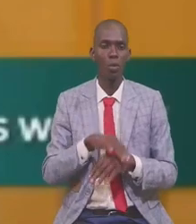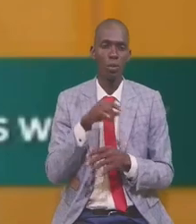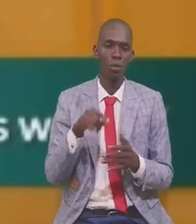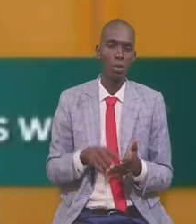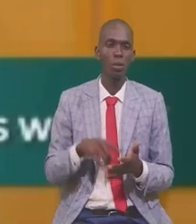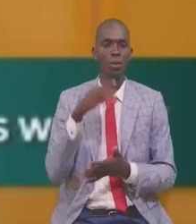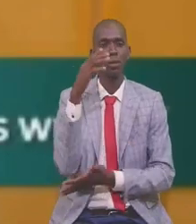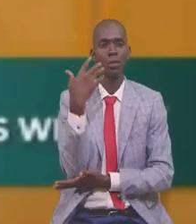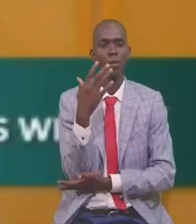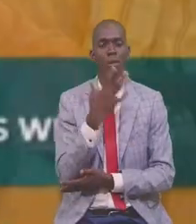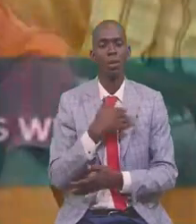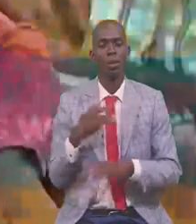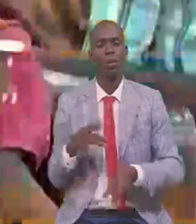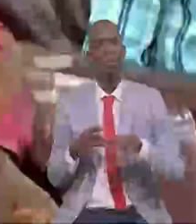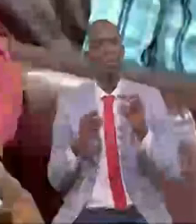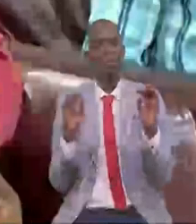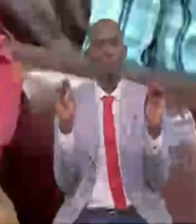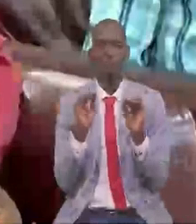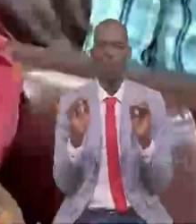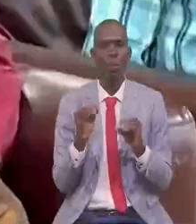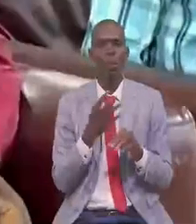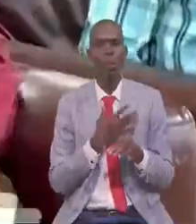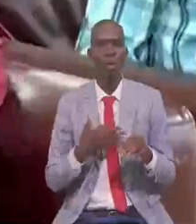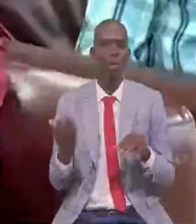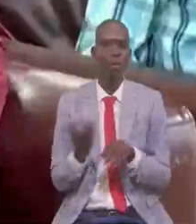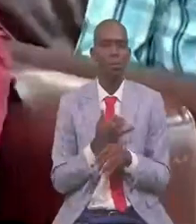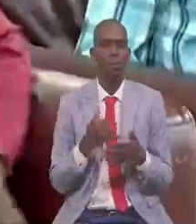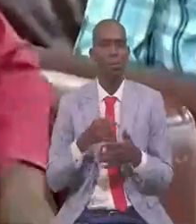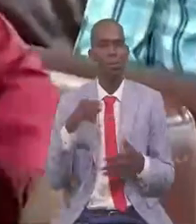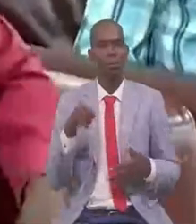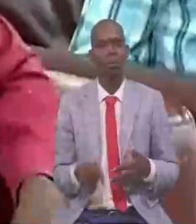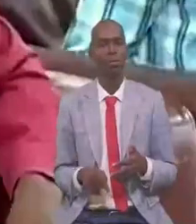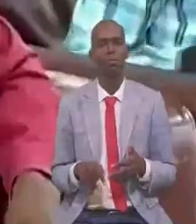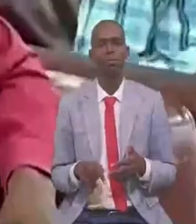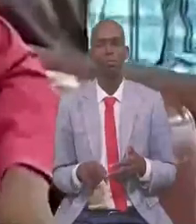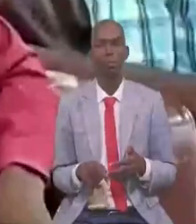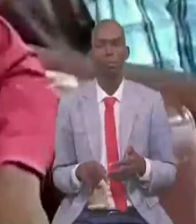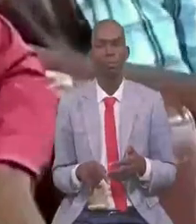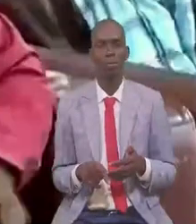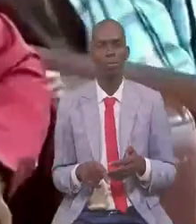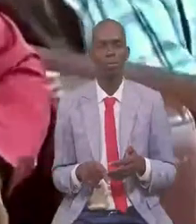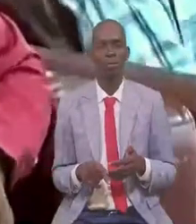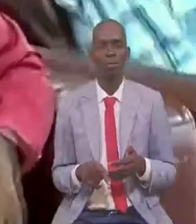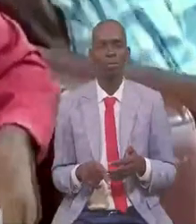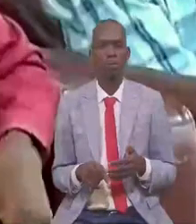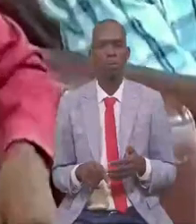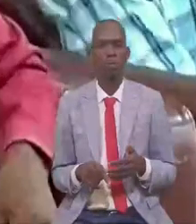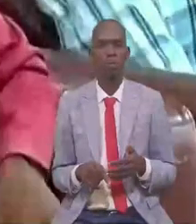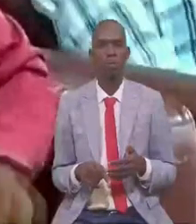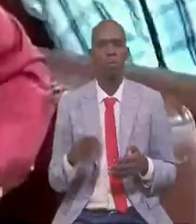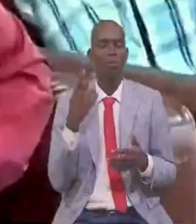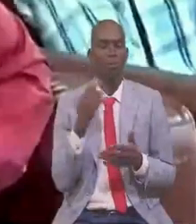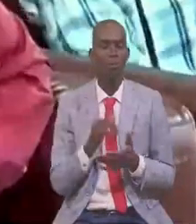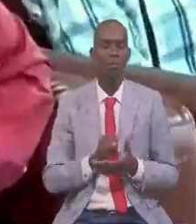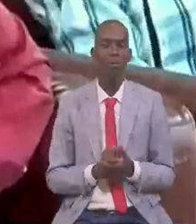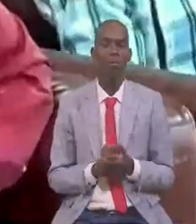point. Je viens chercher du fruit, mais je n'en trouve point. Coupe-le. Pourquoi